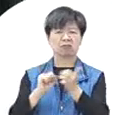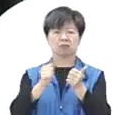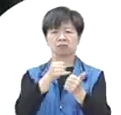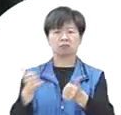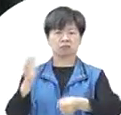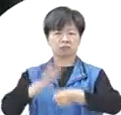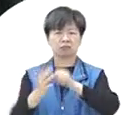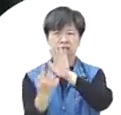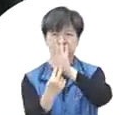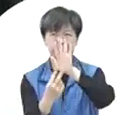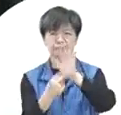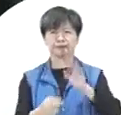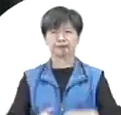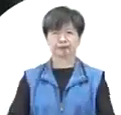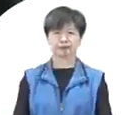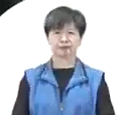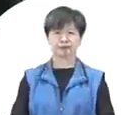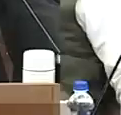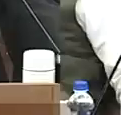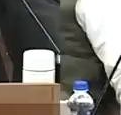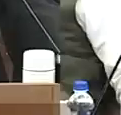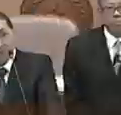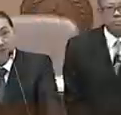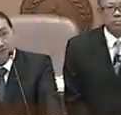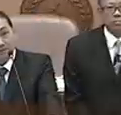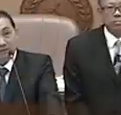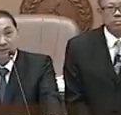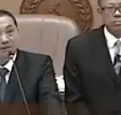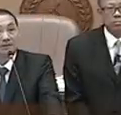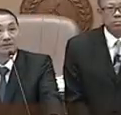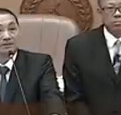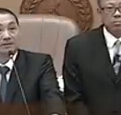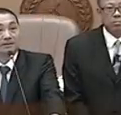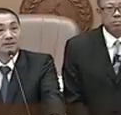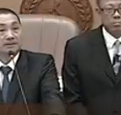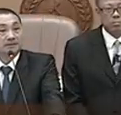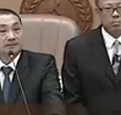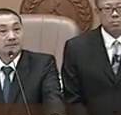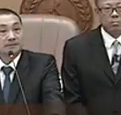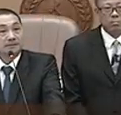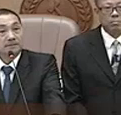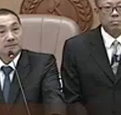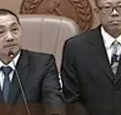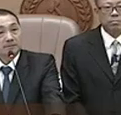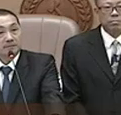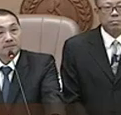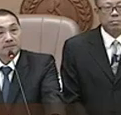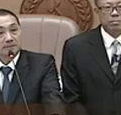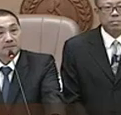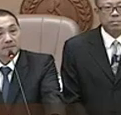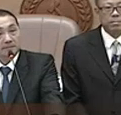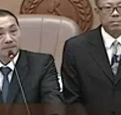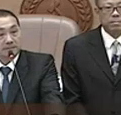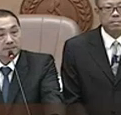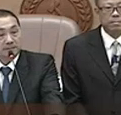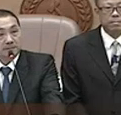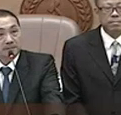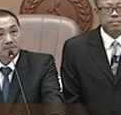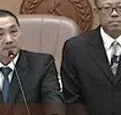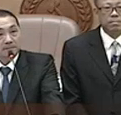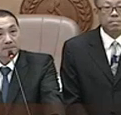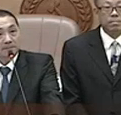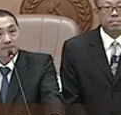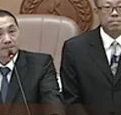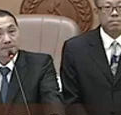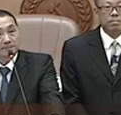充。 是， 市长，刚才从种种的咨询哈，包括我们水利局长讲的讲，我跟你讲，